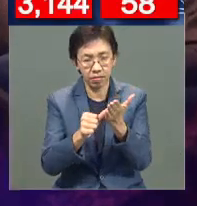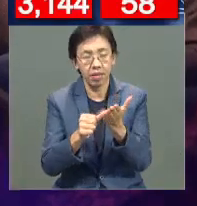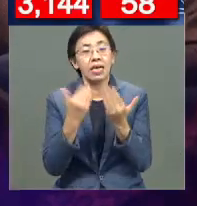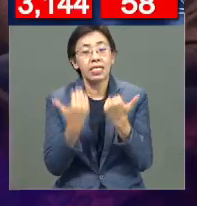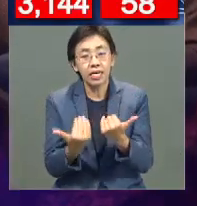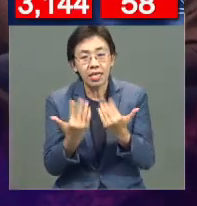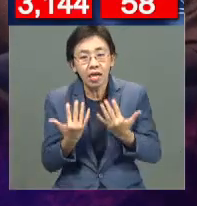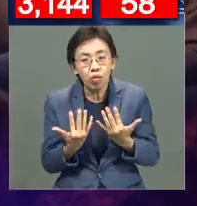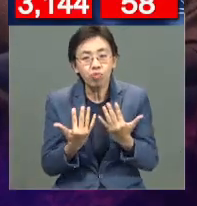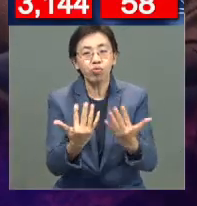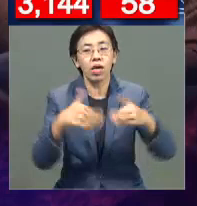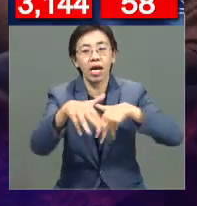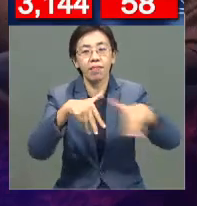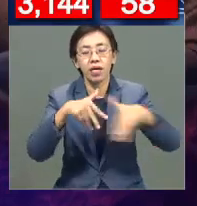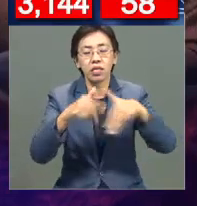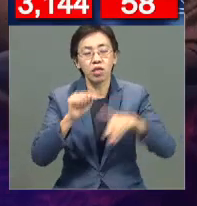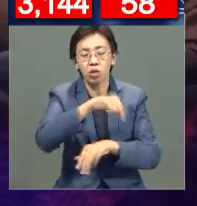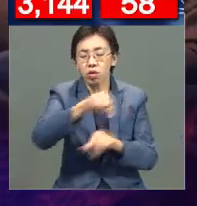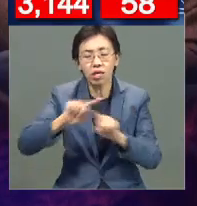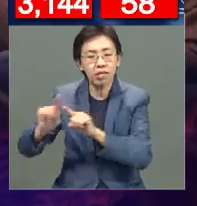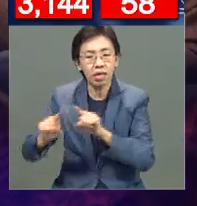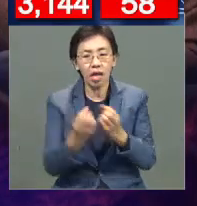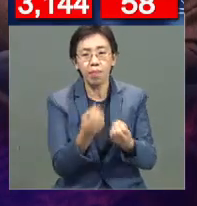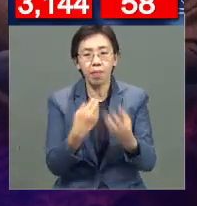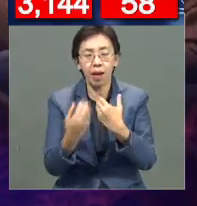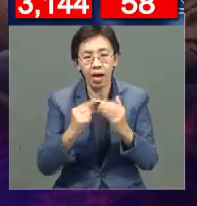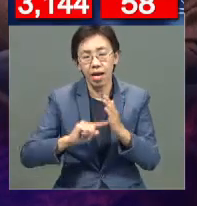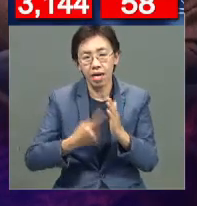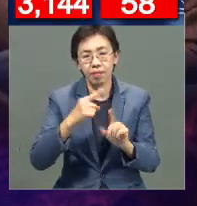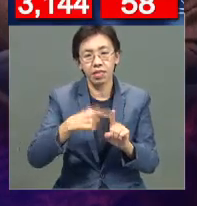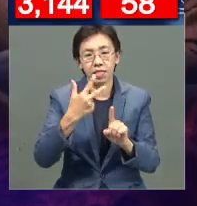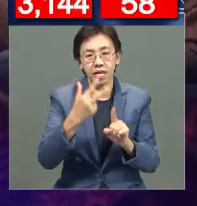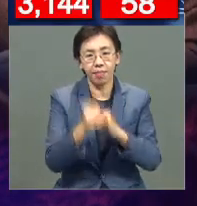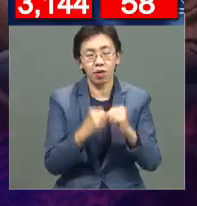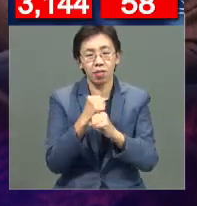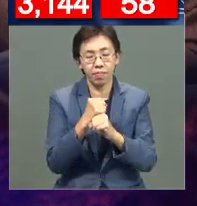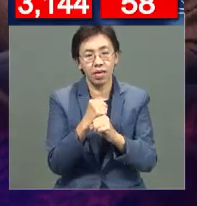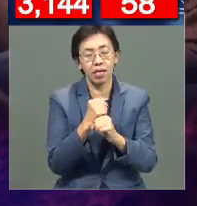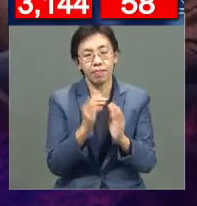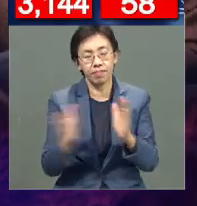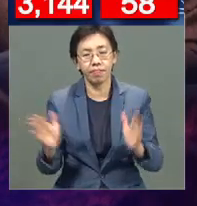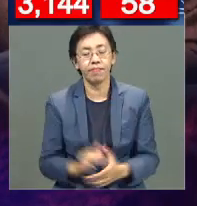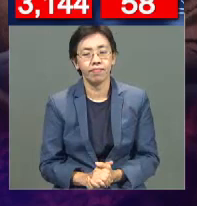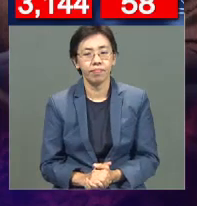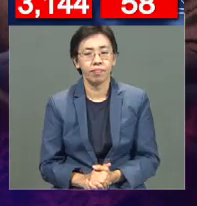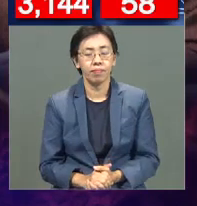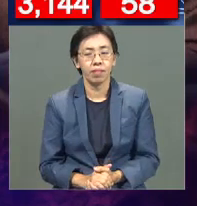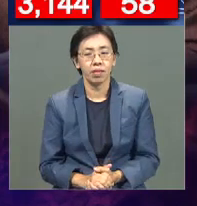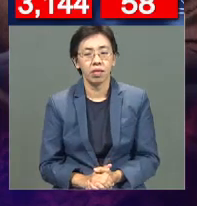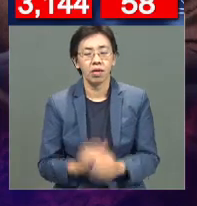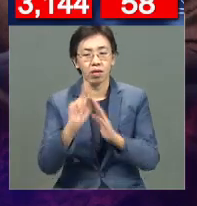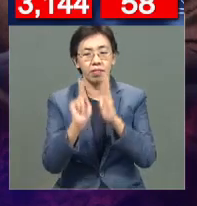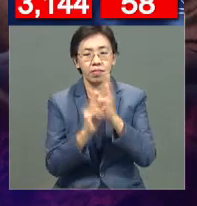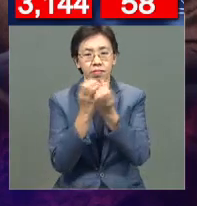เวทีรับฟังความคิดเห็นประชาชนกลุ่มต่างๆซึ่งจะเริ่มในเดือนสิงหาคมนี้นะครับซึ่งนายกรัฐมนตรีก็ย้ำว่าการแก้ไขรัฐธ